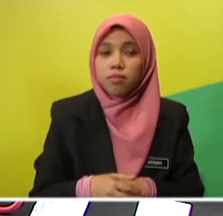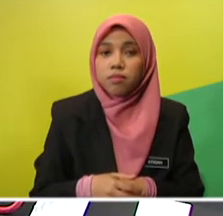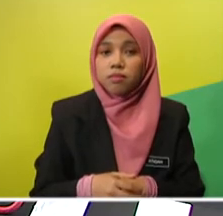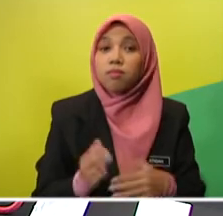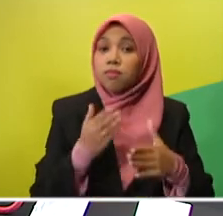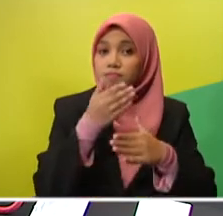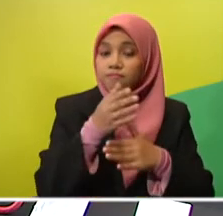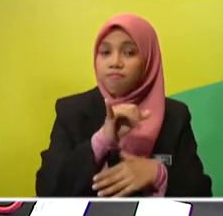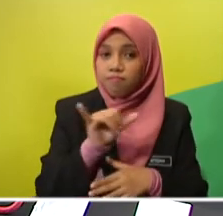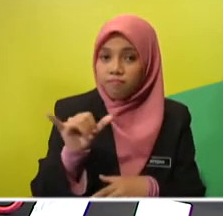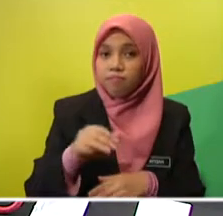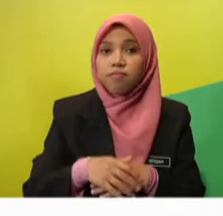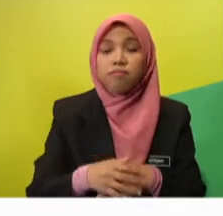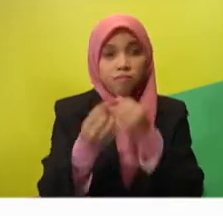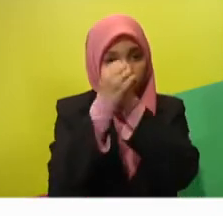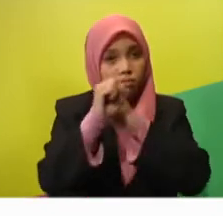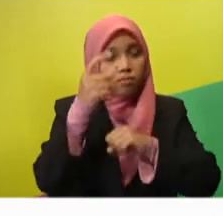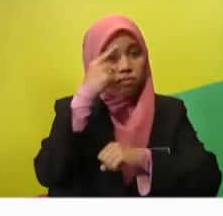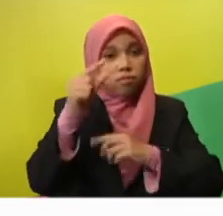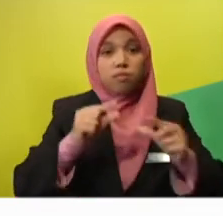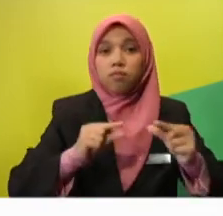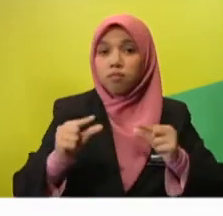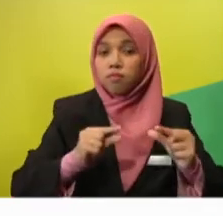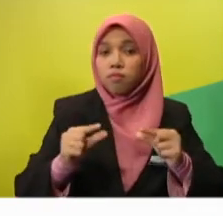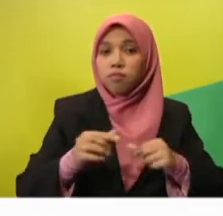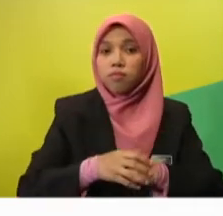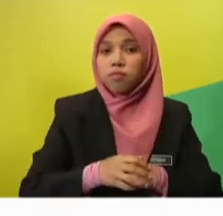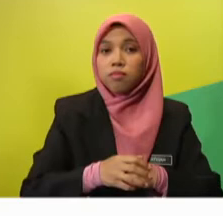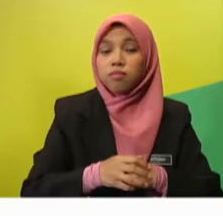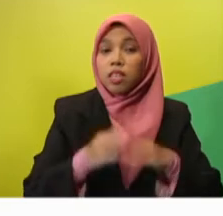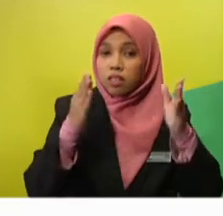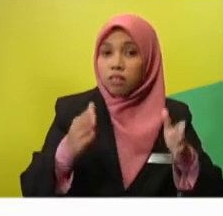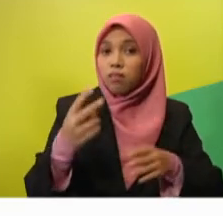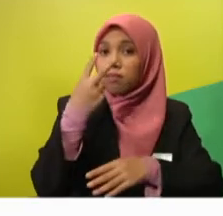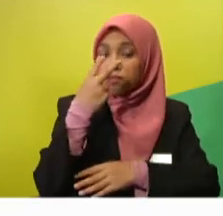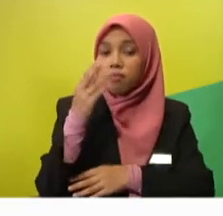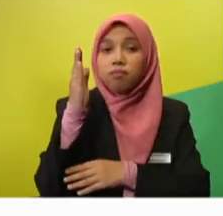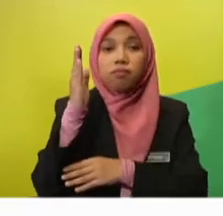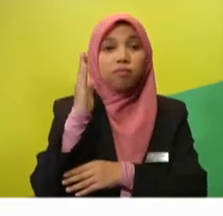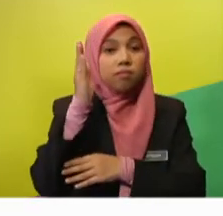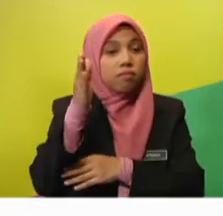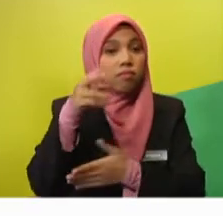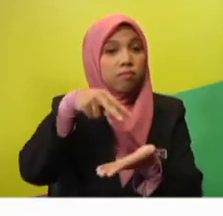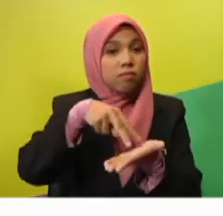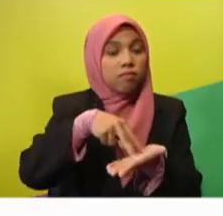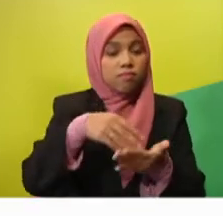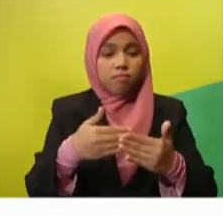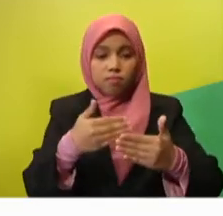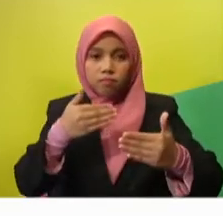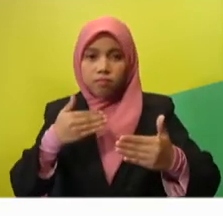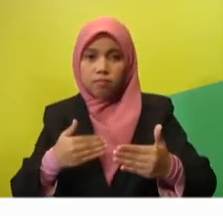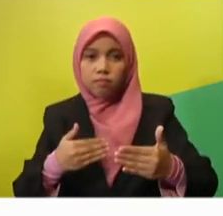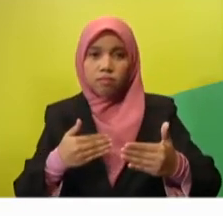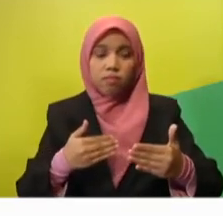seterusnya, sedia untuk bergerak, klien akan berdiri setengah langkah di belakang pemandu celik. Maknanya,